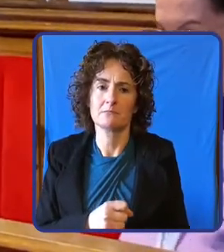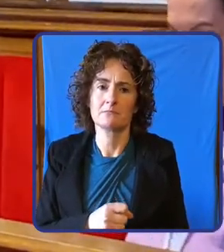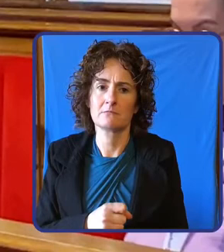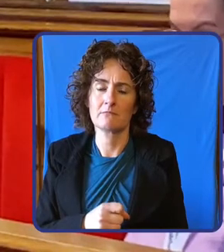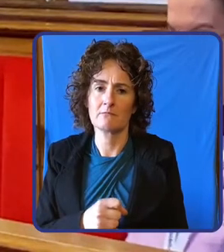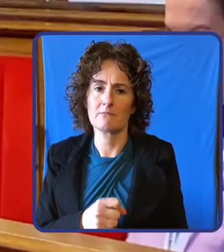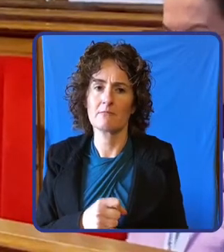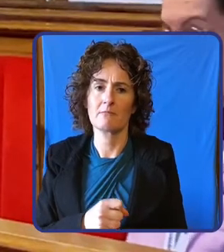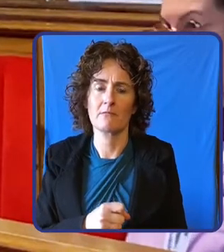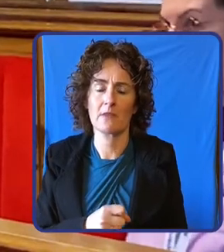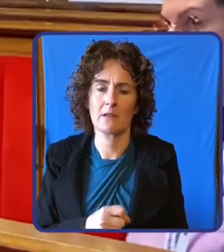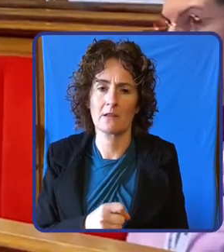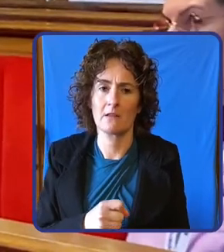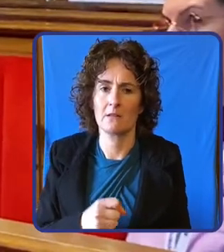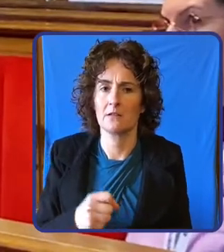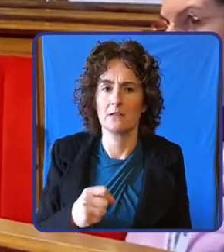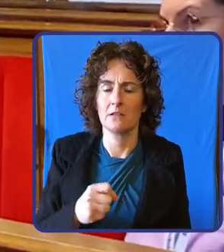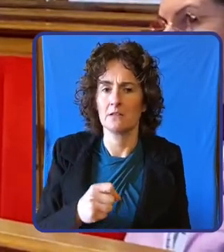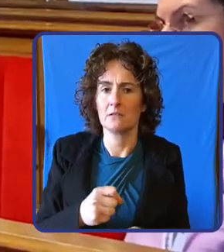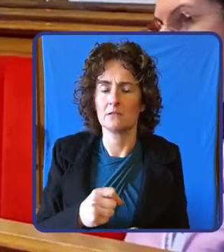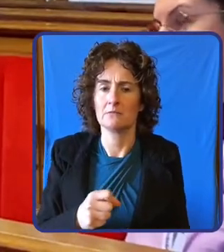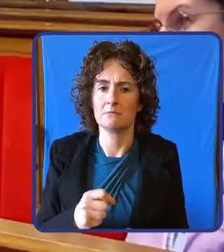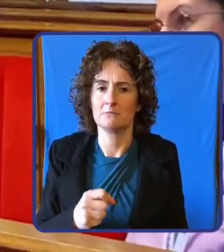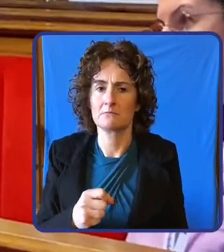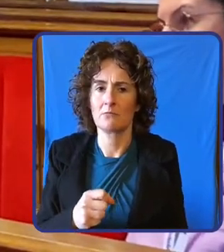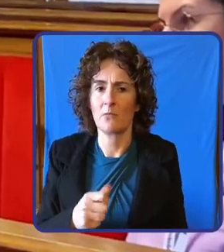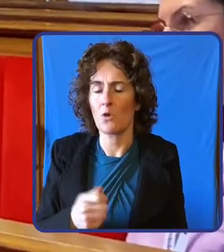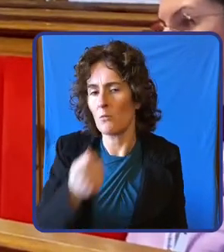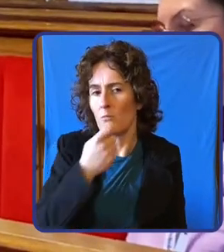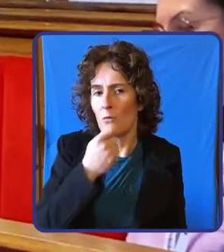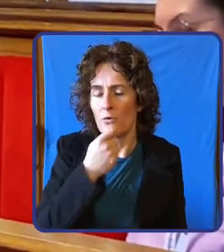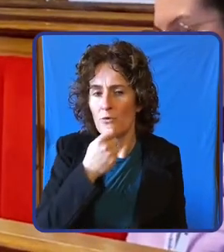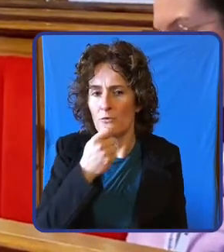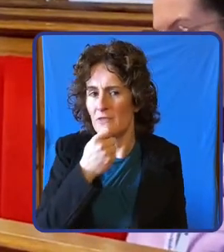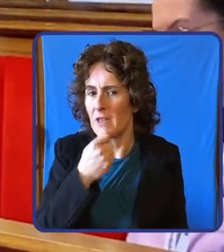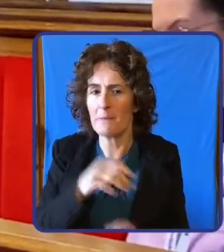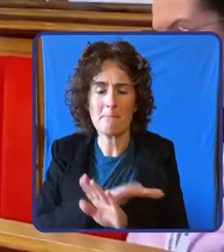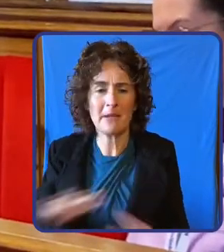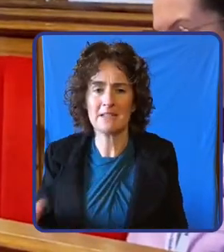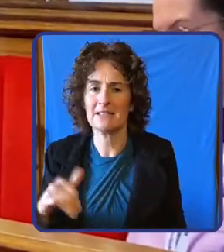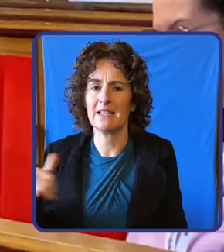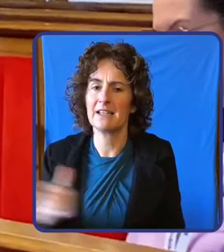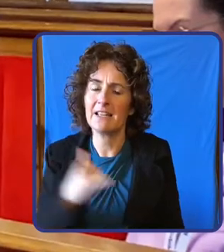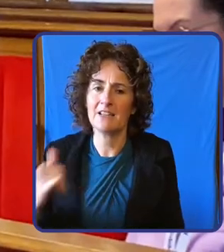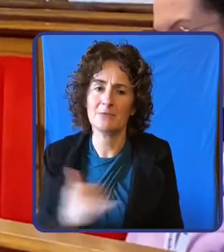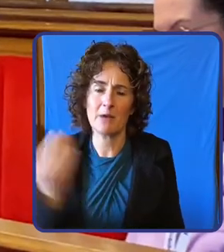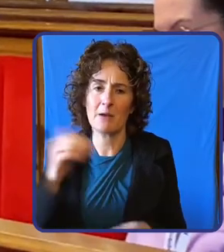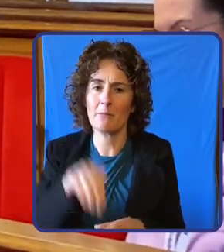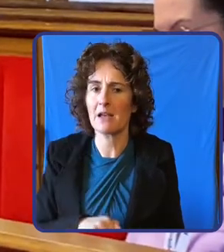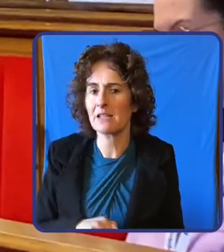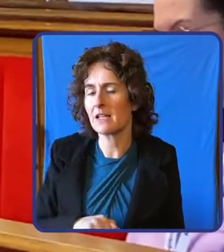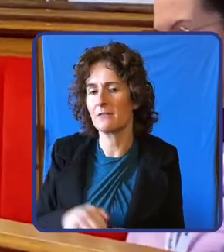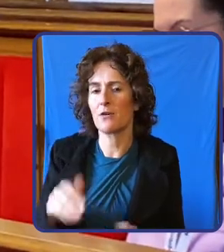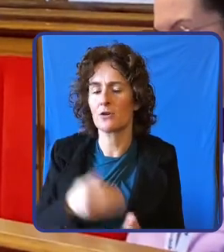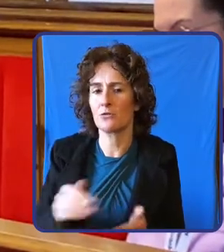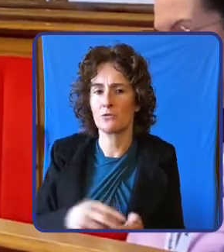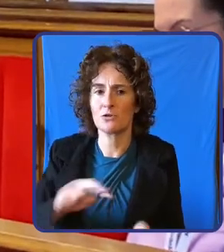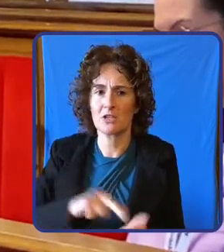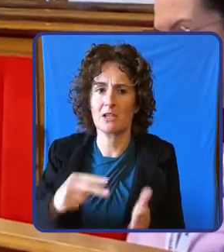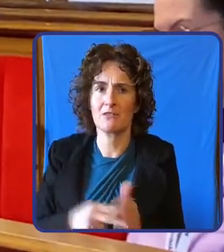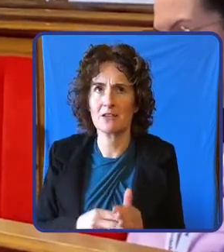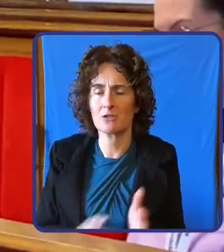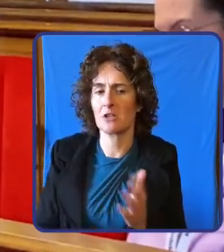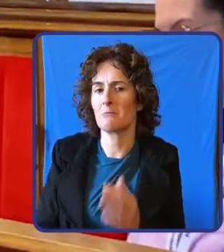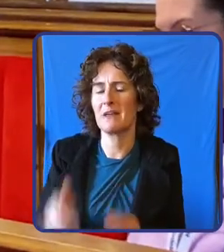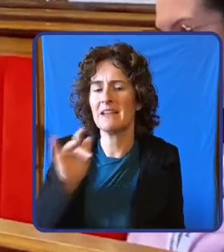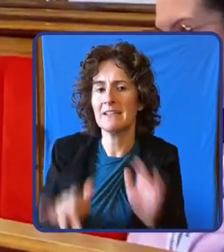és ezzel be is áraszt a polgármester úr azt a kommunikációs hadjáratot, amit a kormány ellen folytatott, hiszen pár hónappal ezelőtt még arról